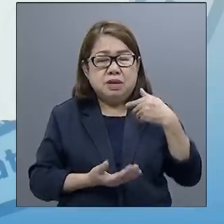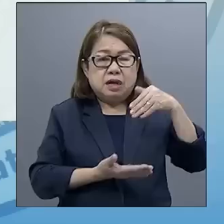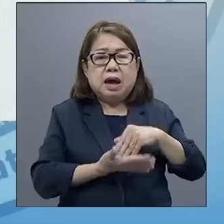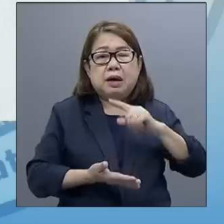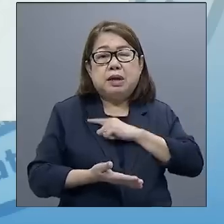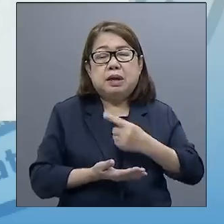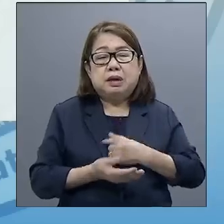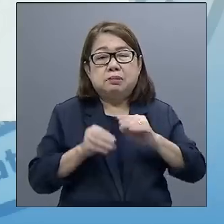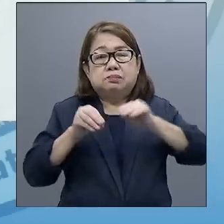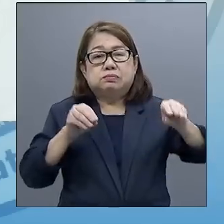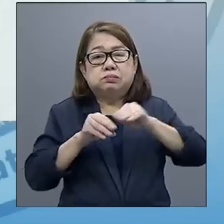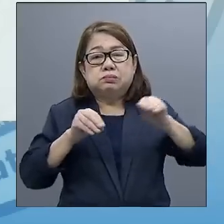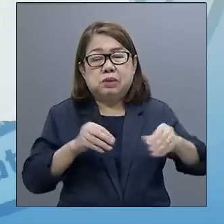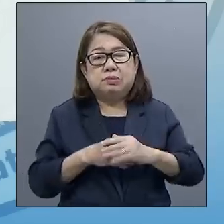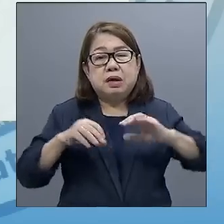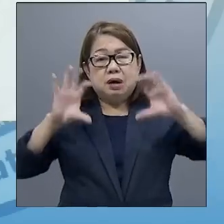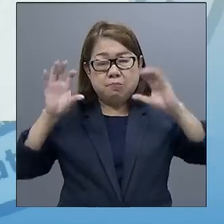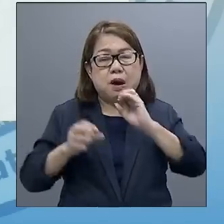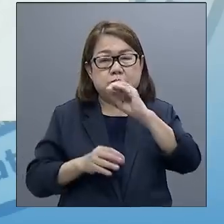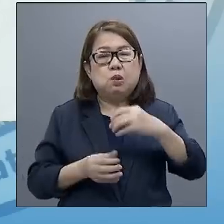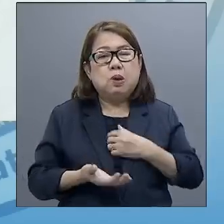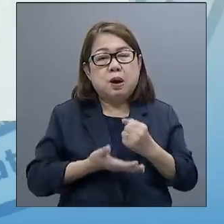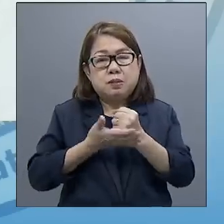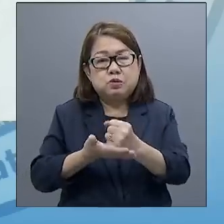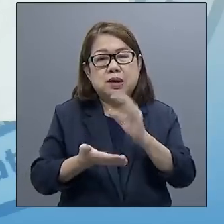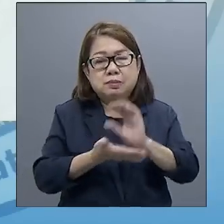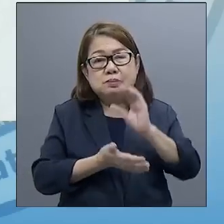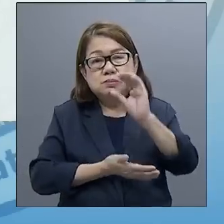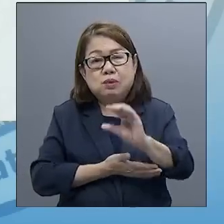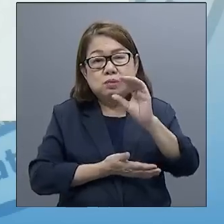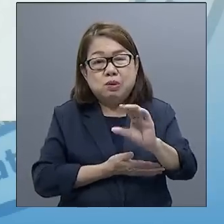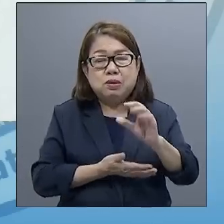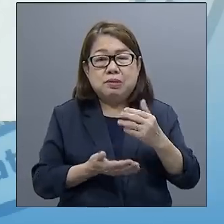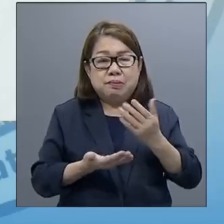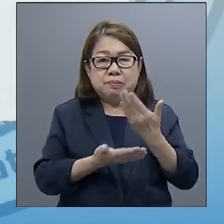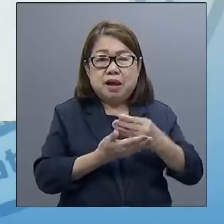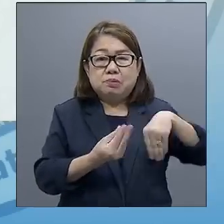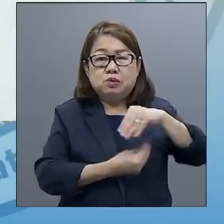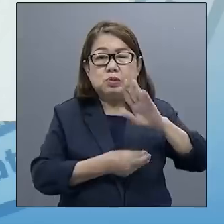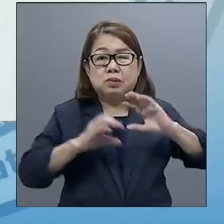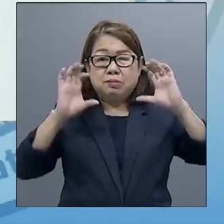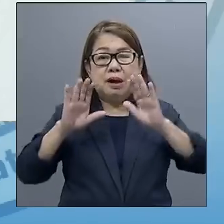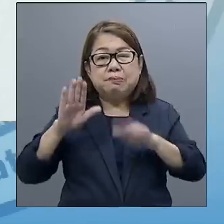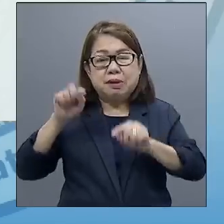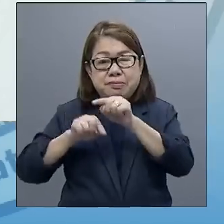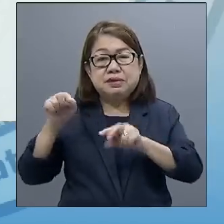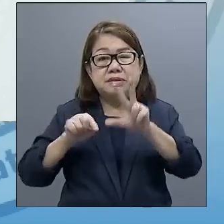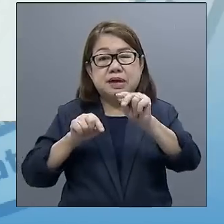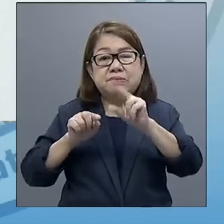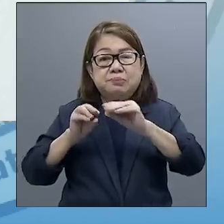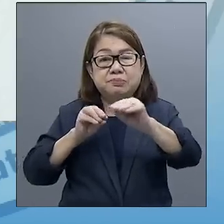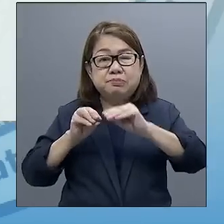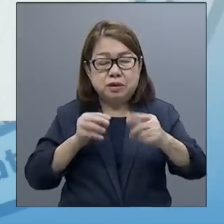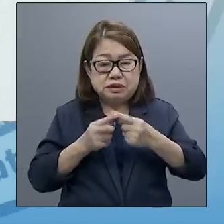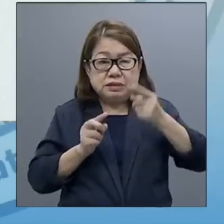เงินอุดหนุนนะคะที่รัฐบาลประกาศจัดสรรให้ท้องถิ่นสัดส่วนจากรายได้รัฐบาลร้อยละ 30แต่ว่าในข้อเท็จจริงเงิน